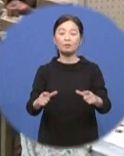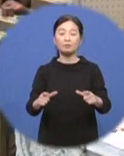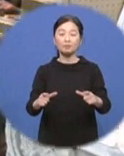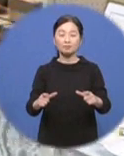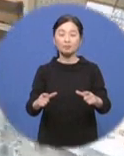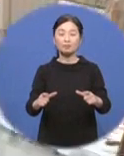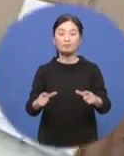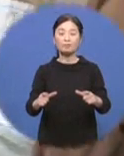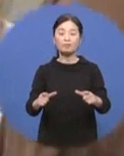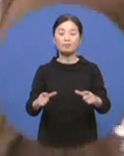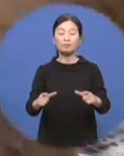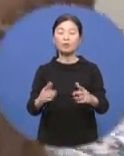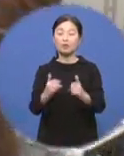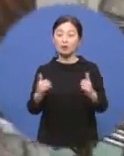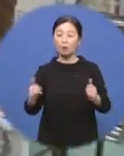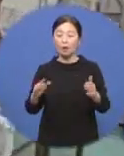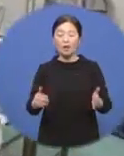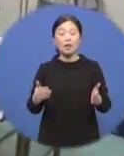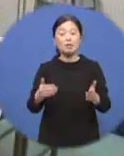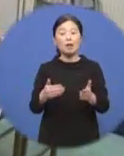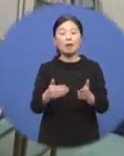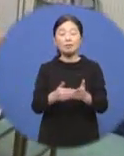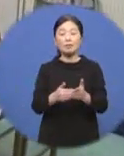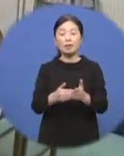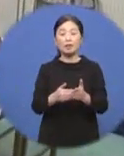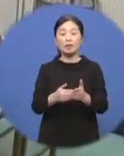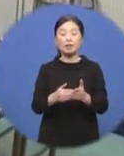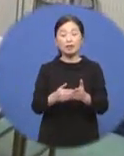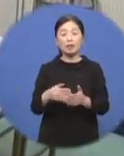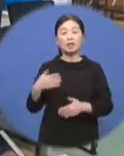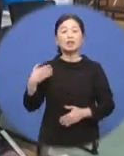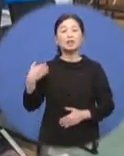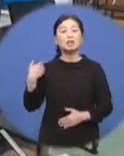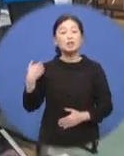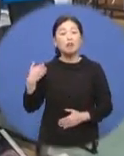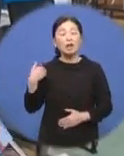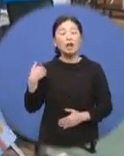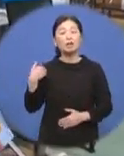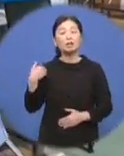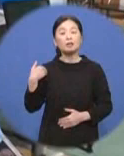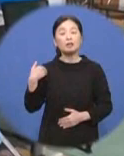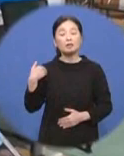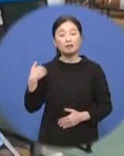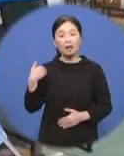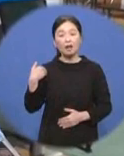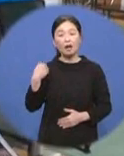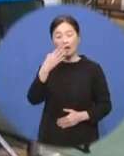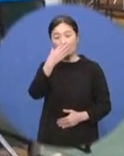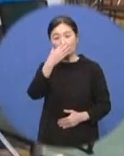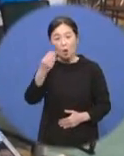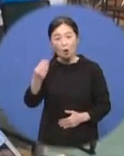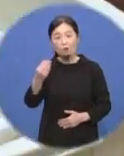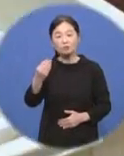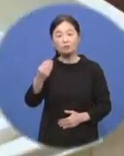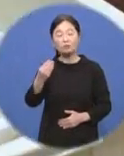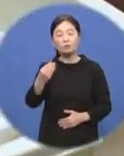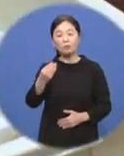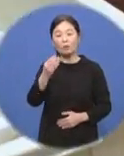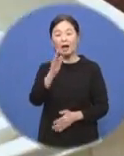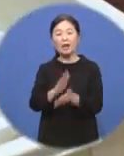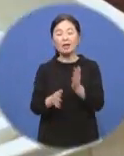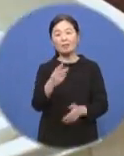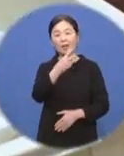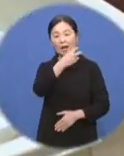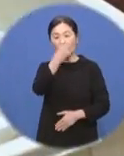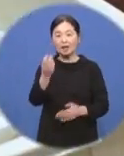今まで気づいていなかった点をですね、再発見してもらう、そういうところをぜひ見ていただきたい